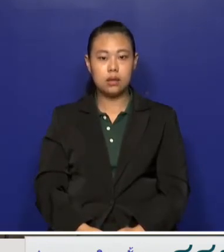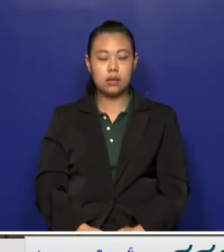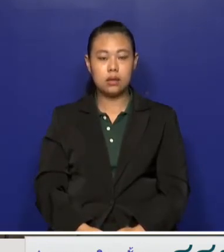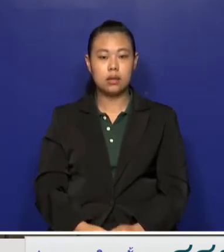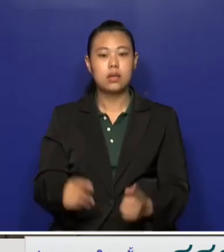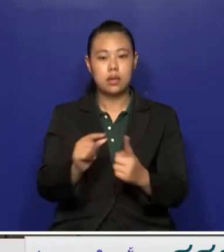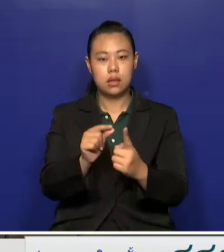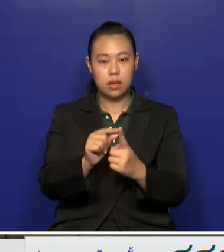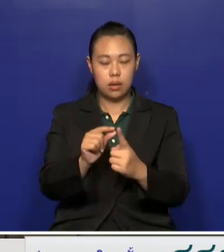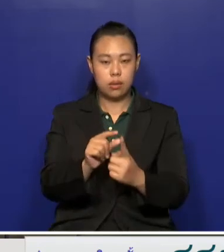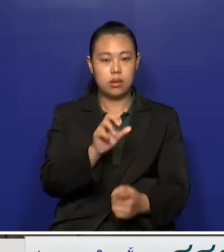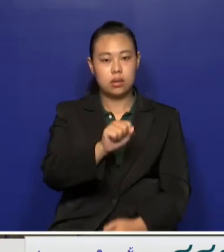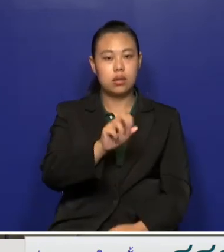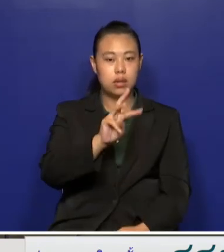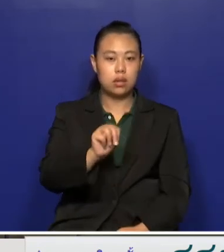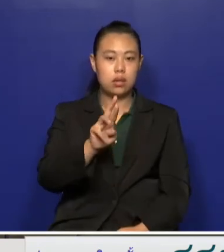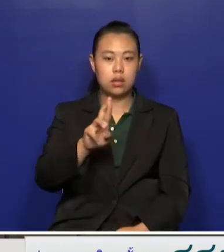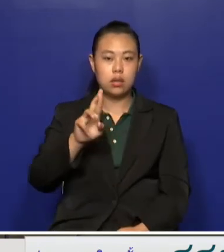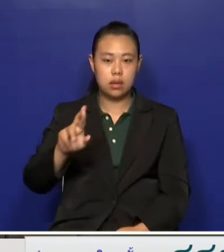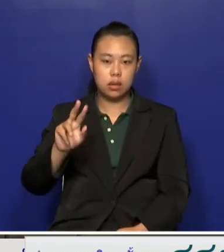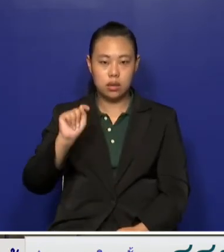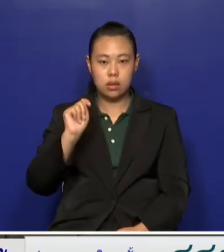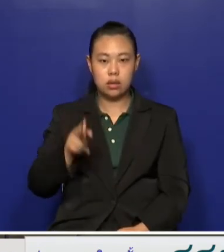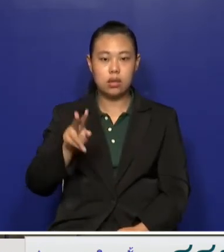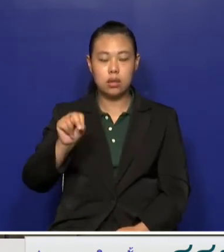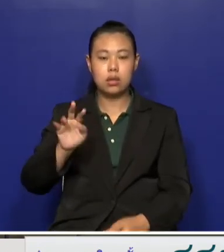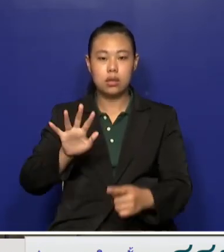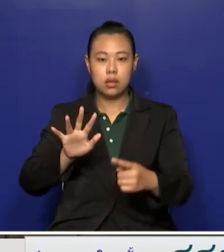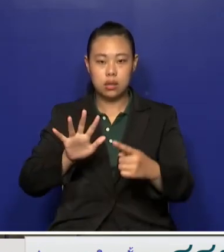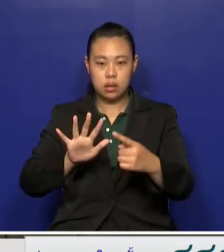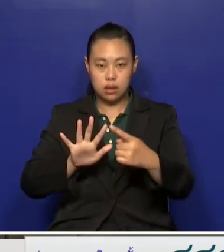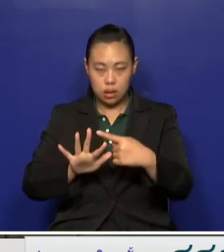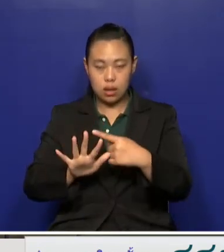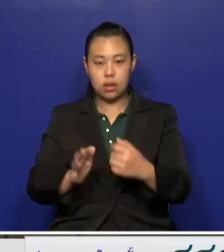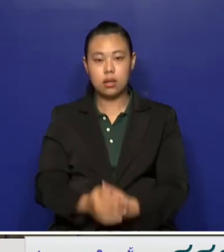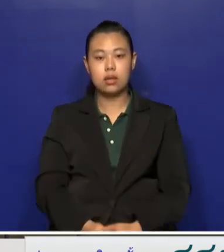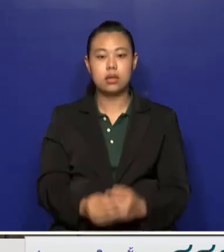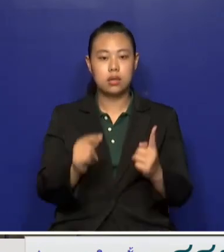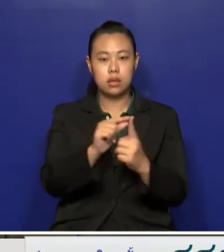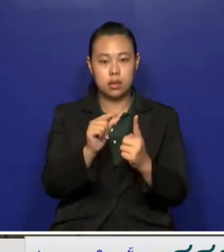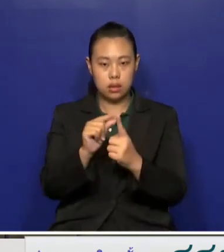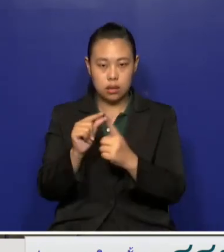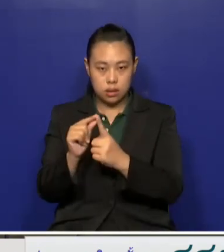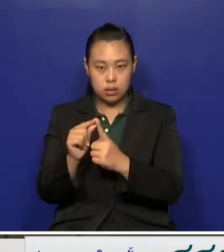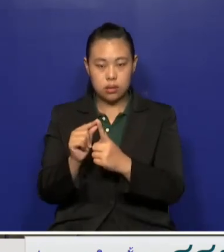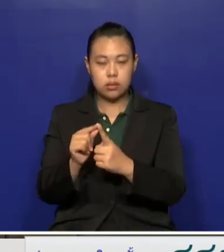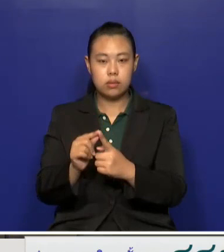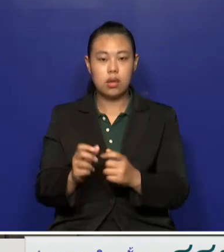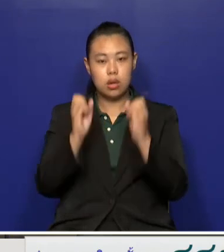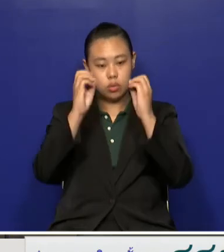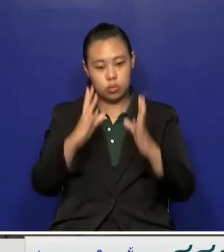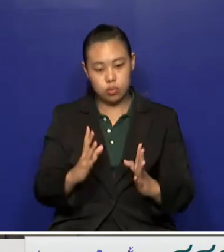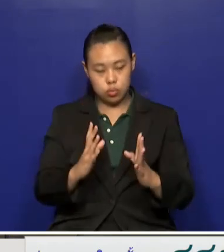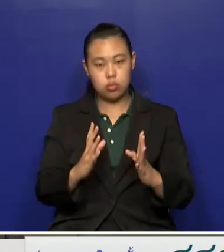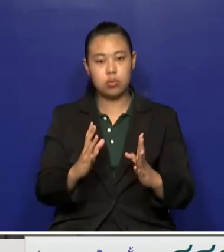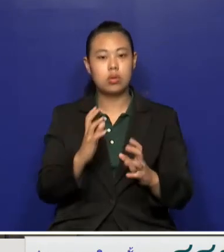ะผมบอกเลยครับนักวิชาการที่มากำหนดให้ครูจะต้องทำตามสมรรถนะเสีย